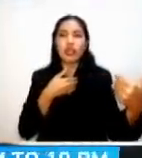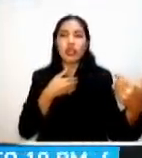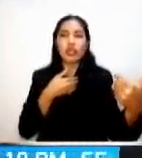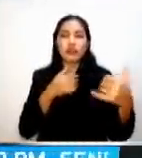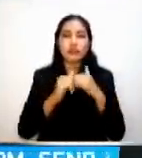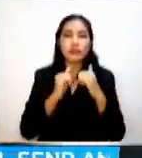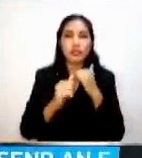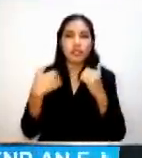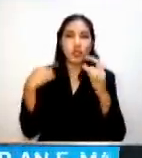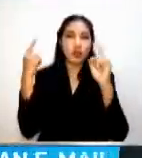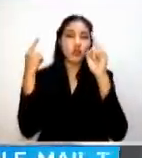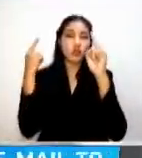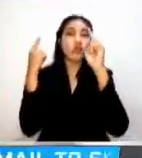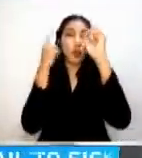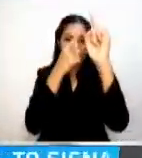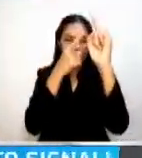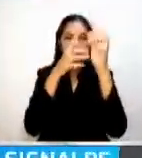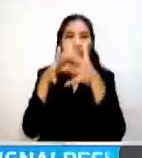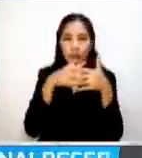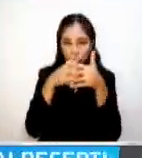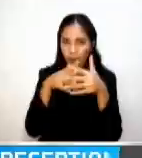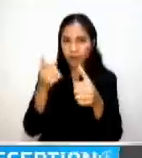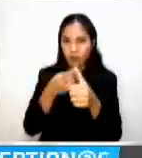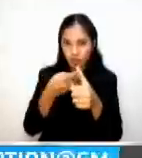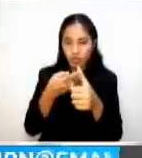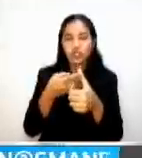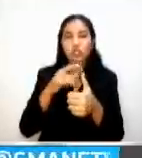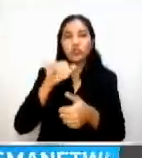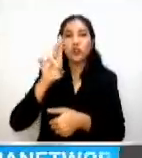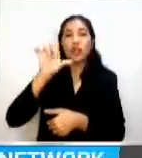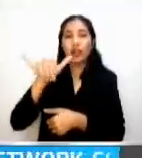vaccinate Americans by July 4. So by July 4, baka naman maging